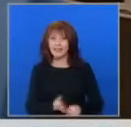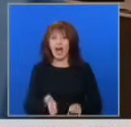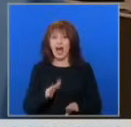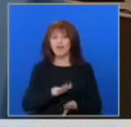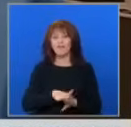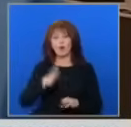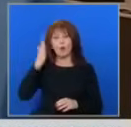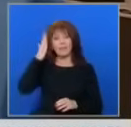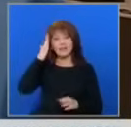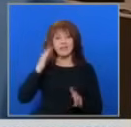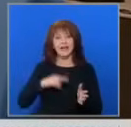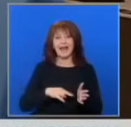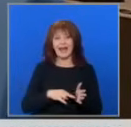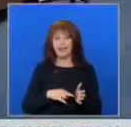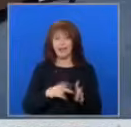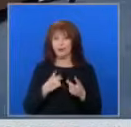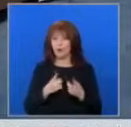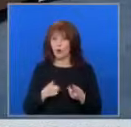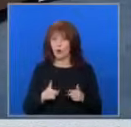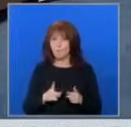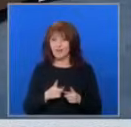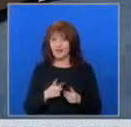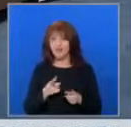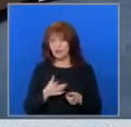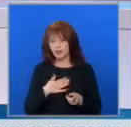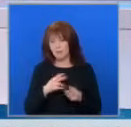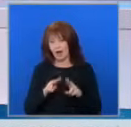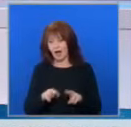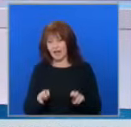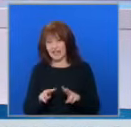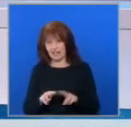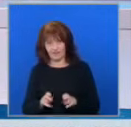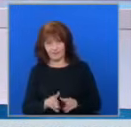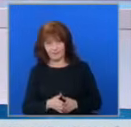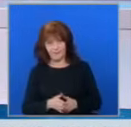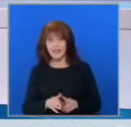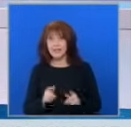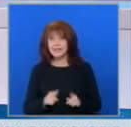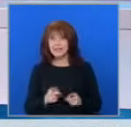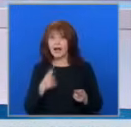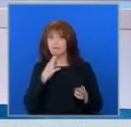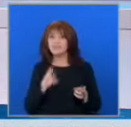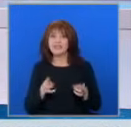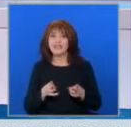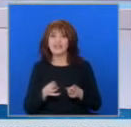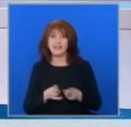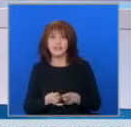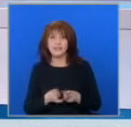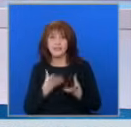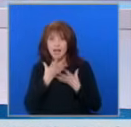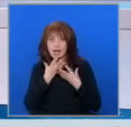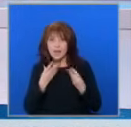електронното управление с аргумента, че по случая се води разследване. И сега за дефицитите на кадри в сферата